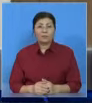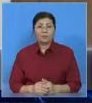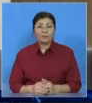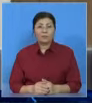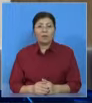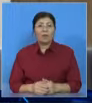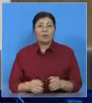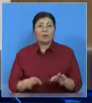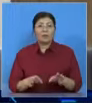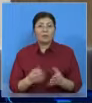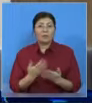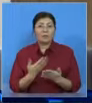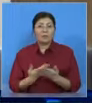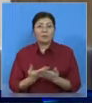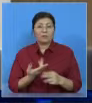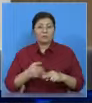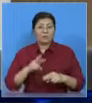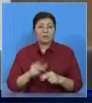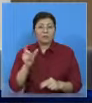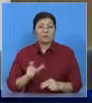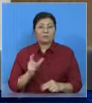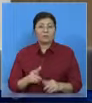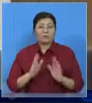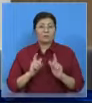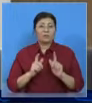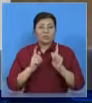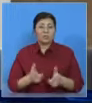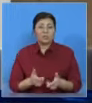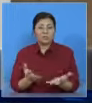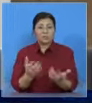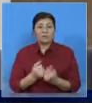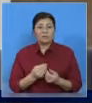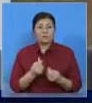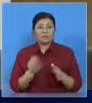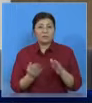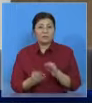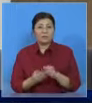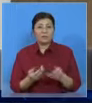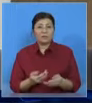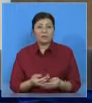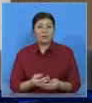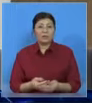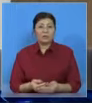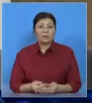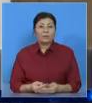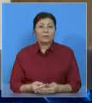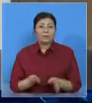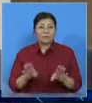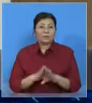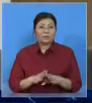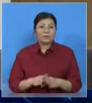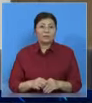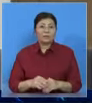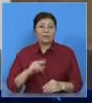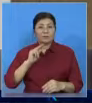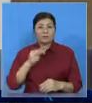соответствующих лиц. Если данное лицо соглашается на эту взятку, соответственно, уголовного дела нет, потому что как такого взятки нет,